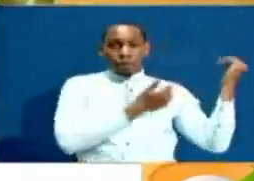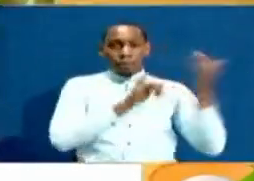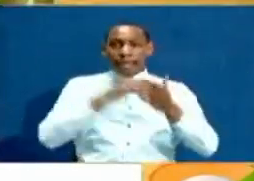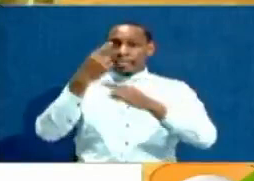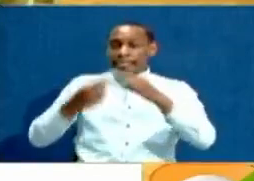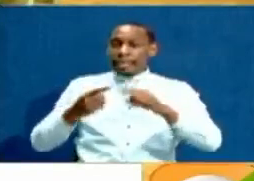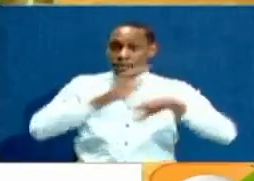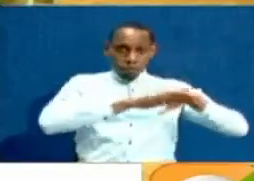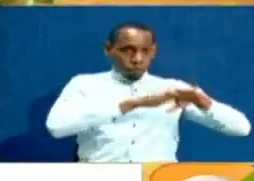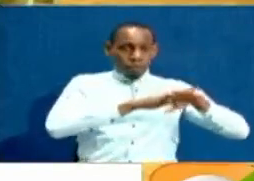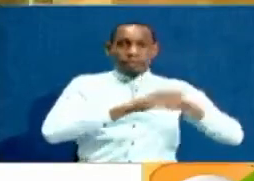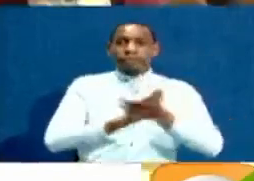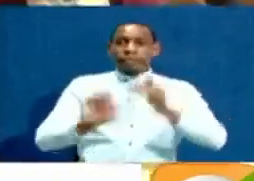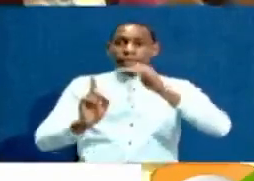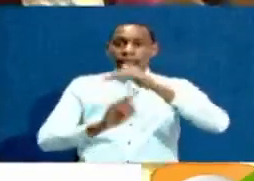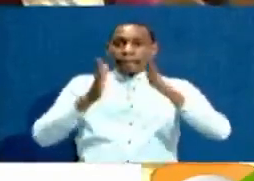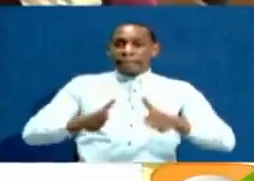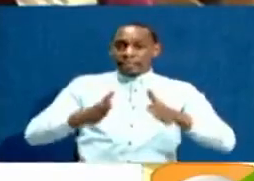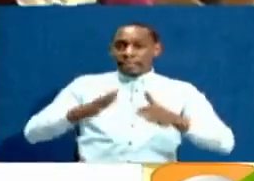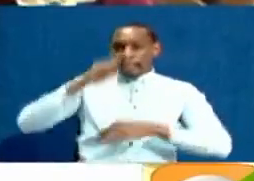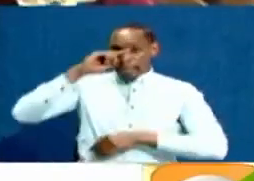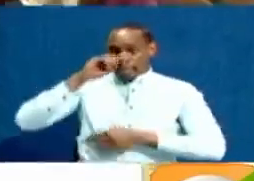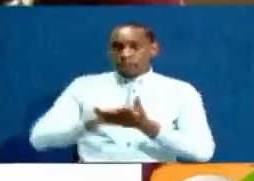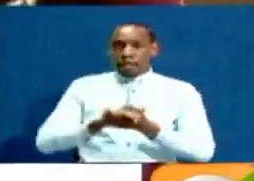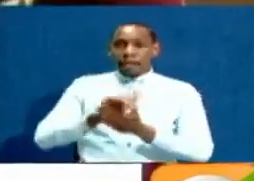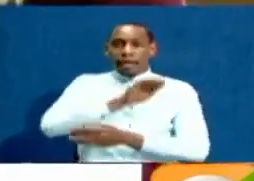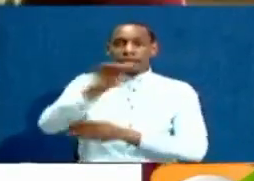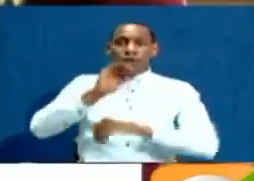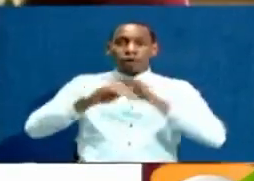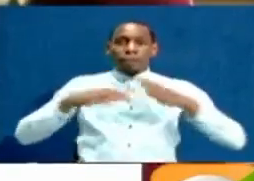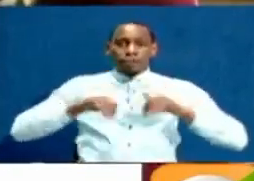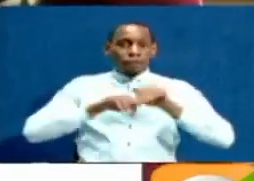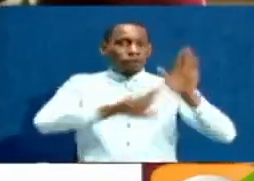huu utakuwa afadhali, Waziri Kagwe aliwataka wote kufuata maelezo ya